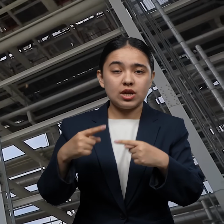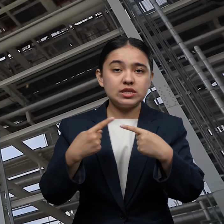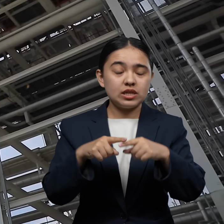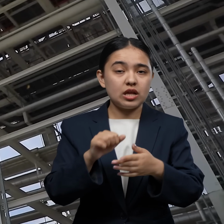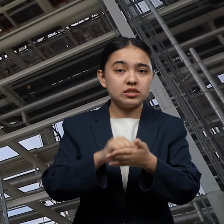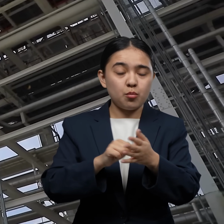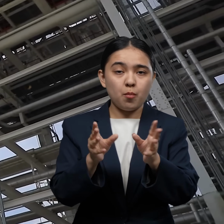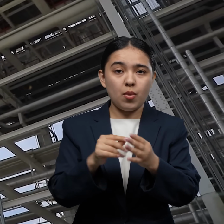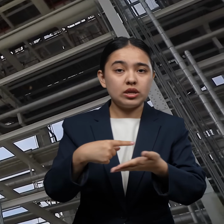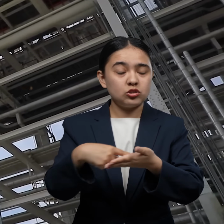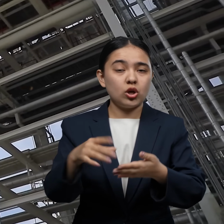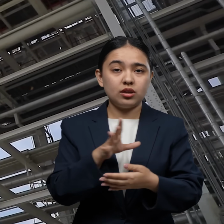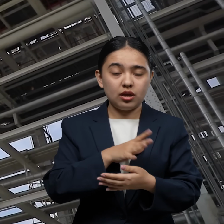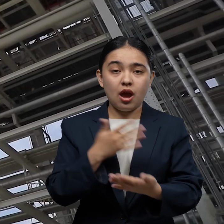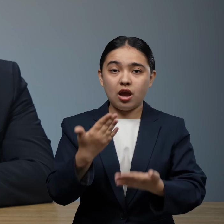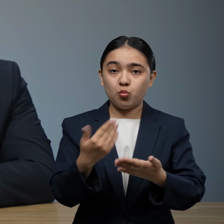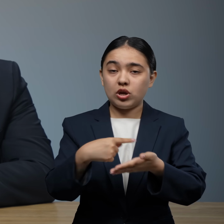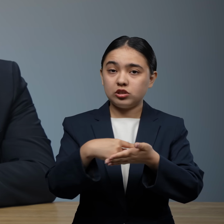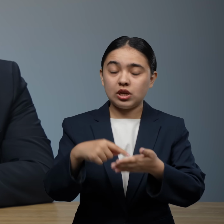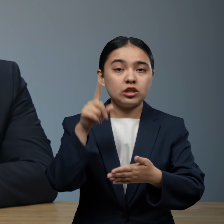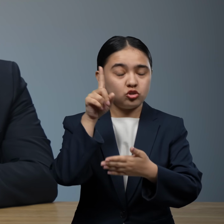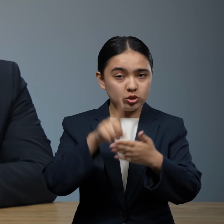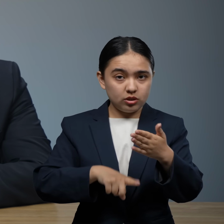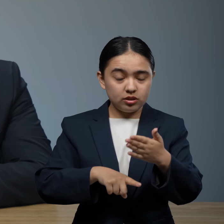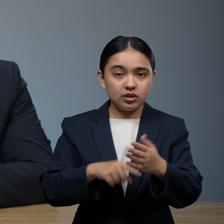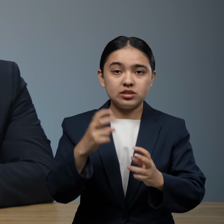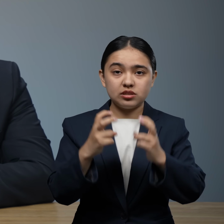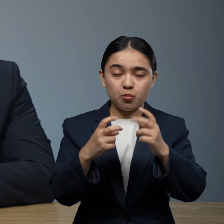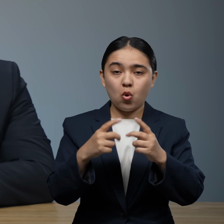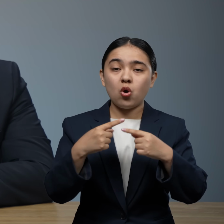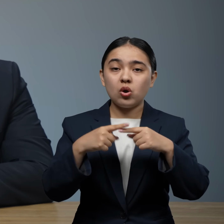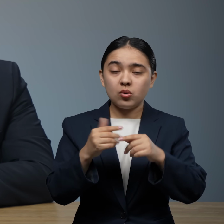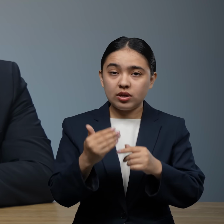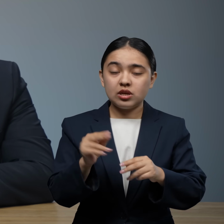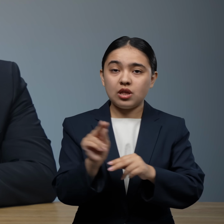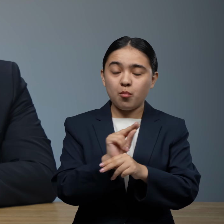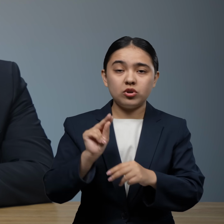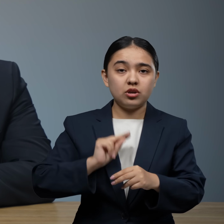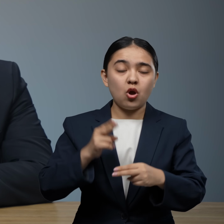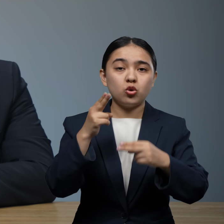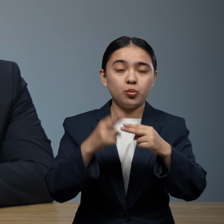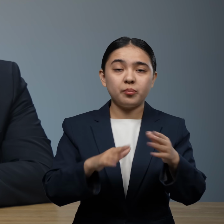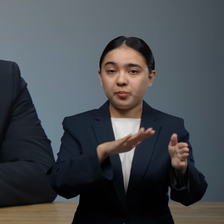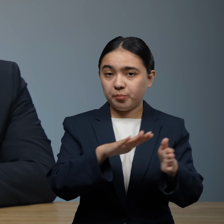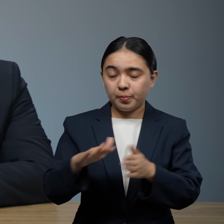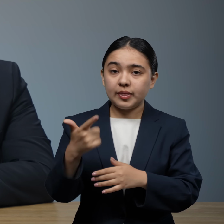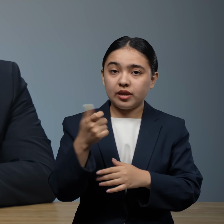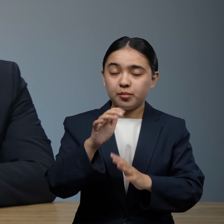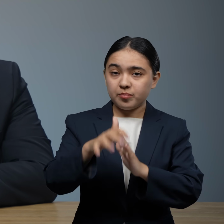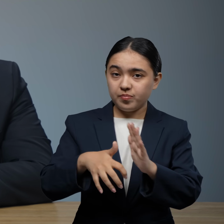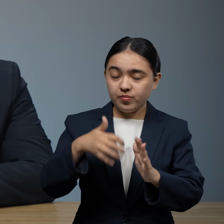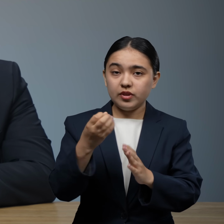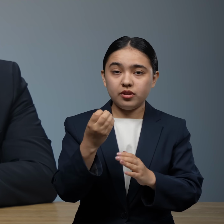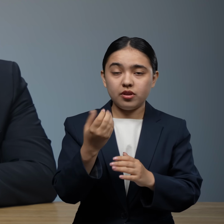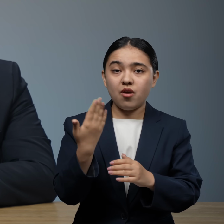boshqa texnologik sabablar bilan izohlandi. Agar bu izohga ishonsak, zavod va qurilmadagi ta'mirlash ishlari tugagandan keyin